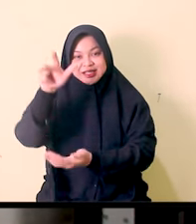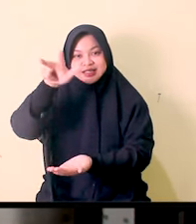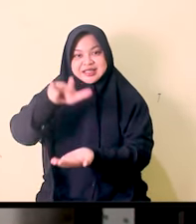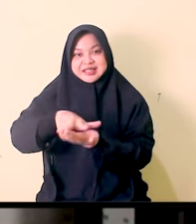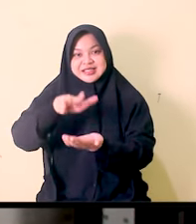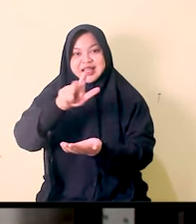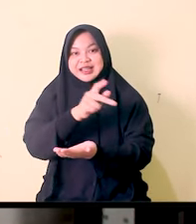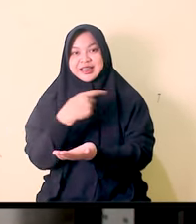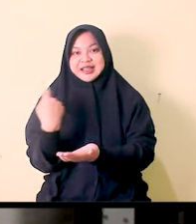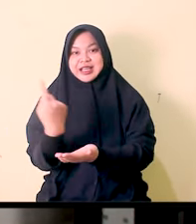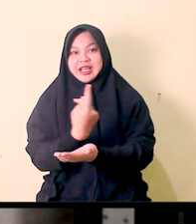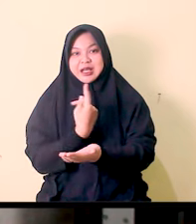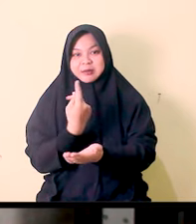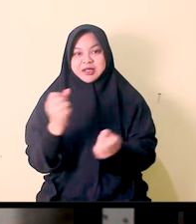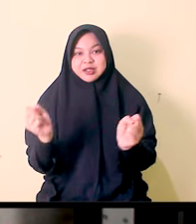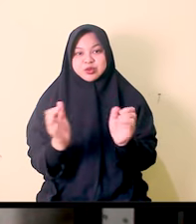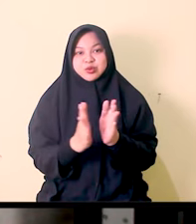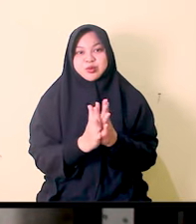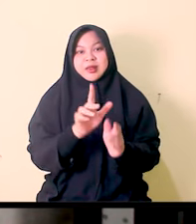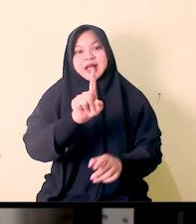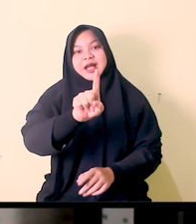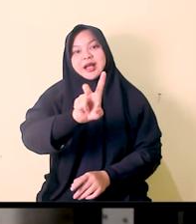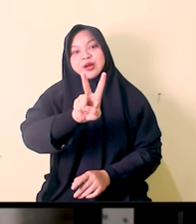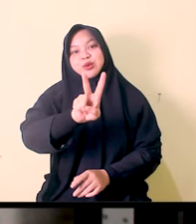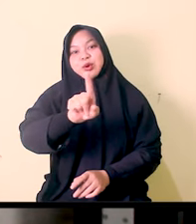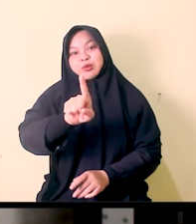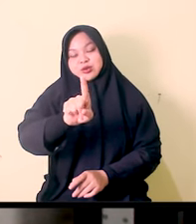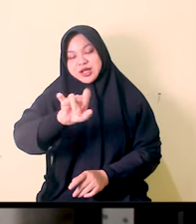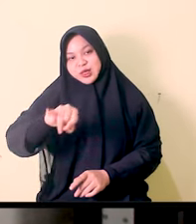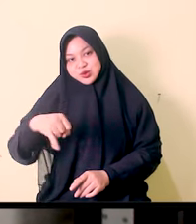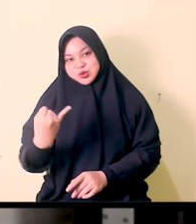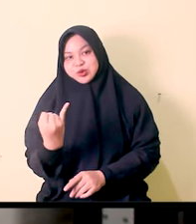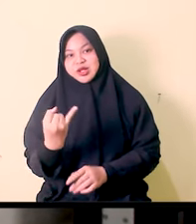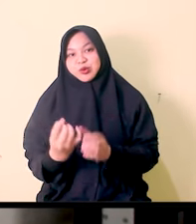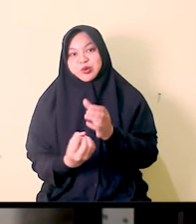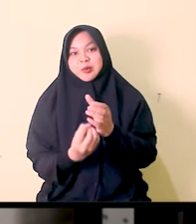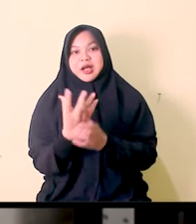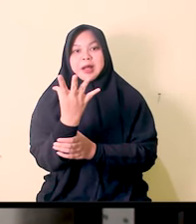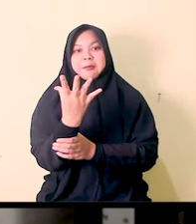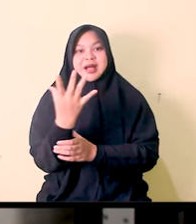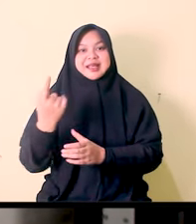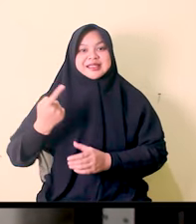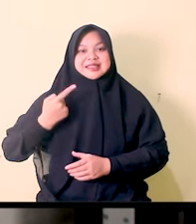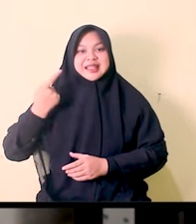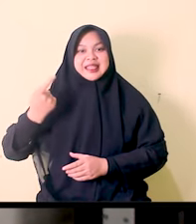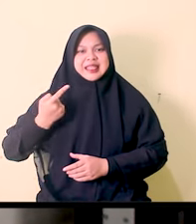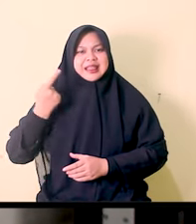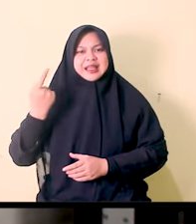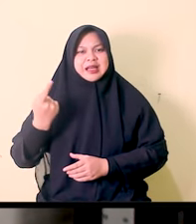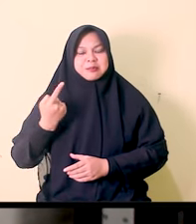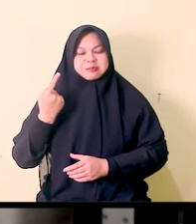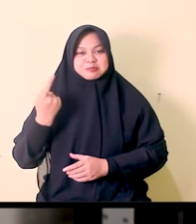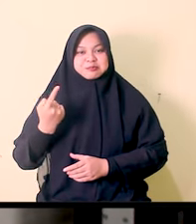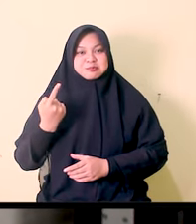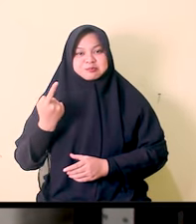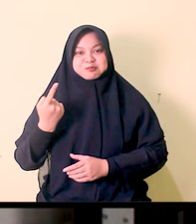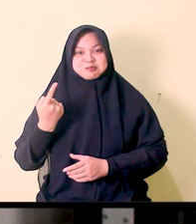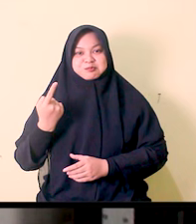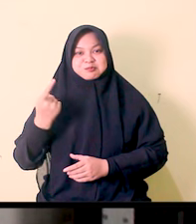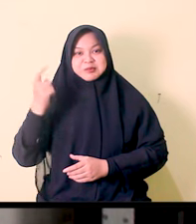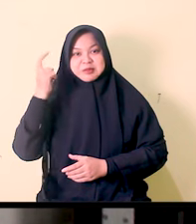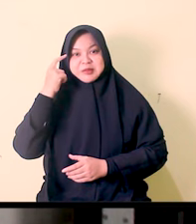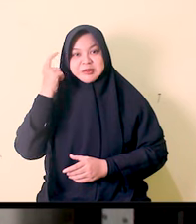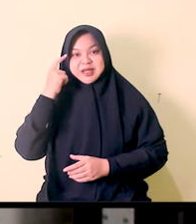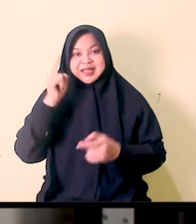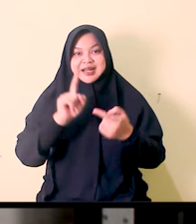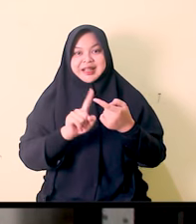itu sebesar 21 juta untuk mengembangkan ee setiap pemikiran teman